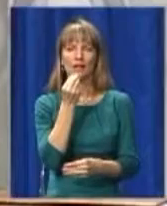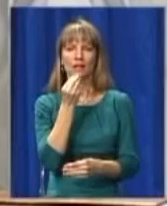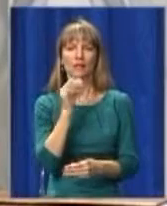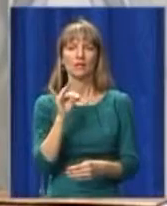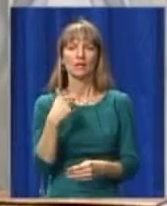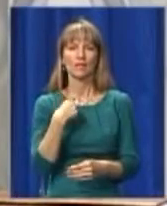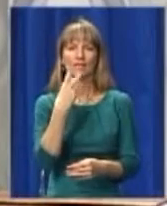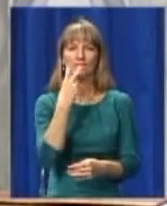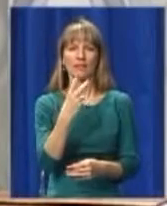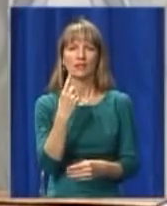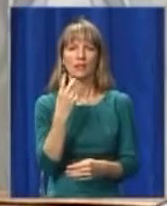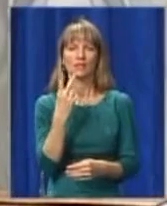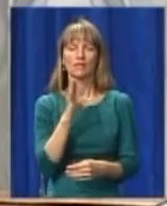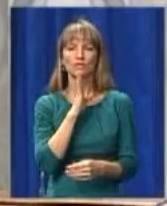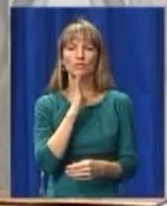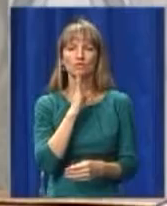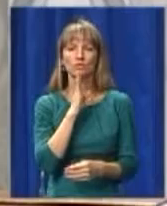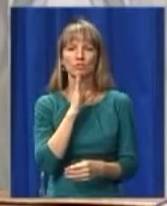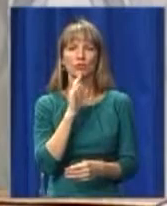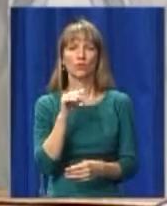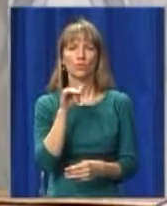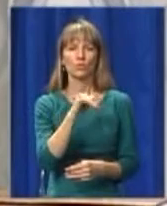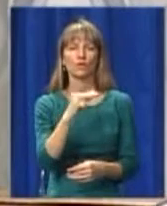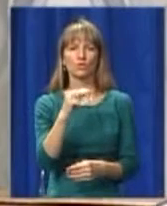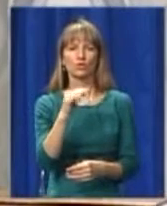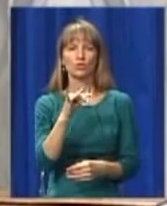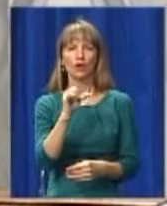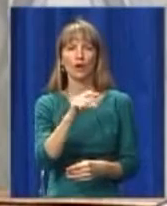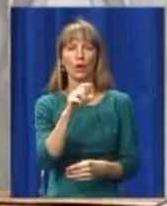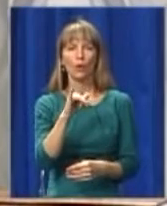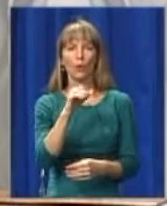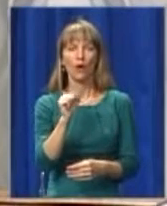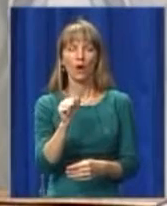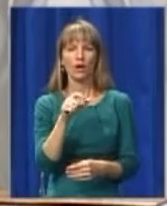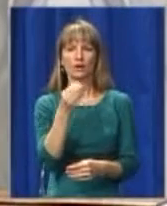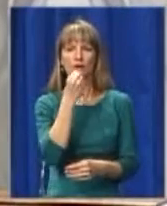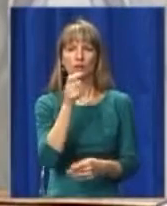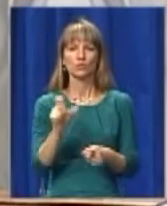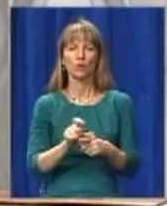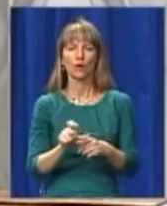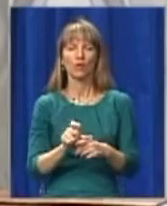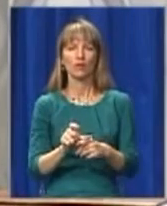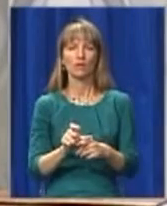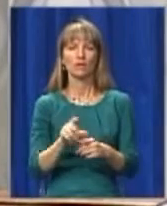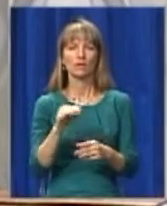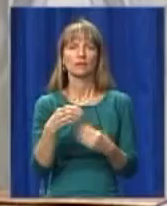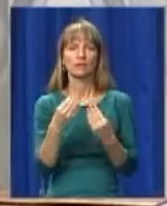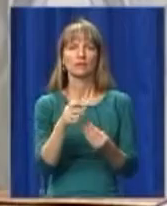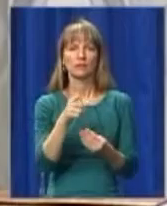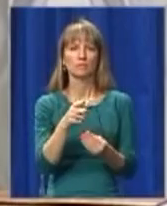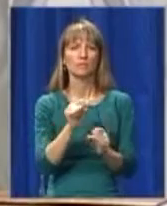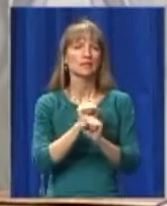я видела один раз, идет женщина, у нее чихуахуа, и она такая ест шоколадку, и она говорит: «Изюнечка, тебе